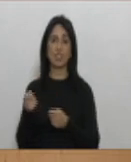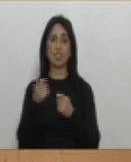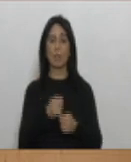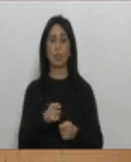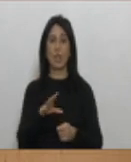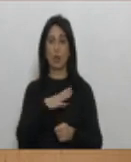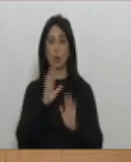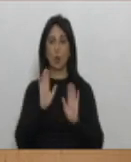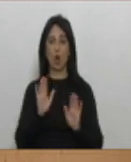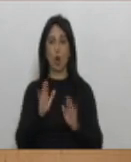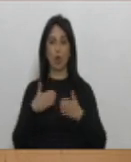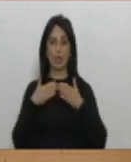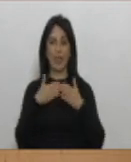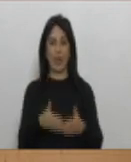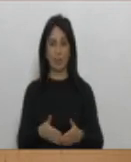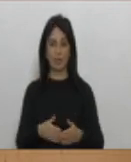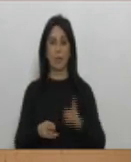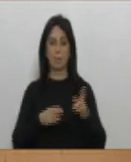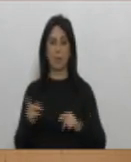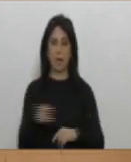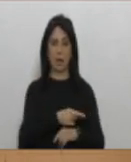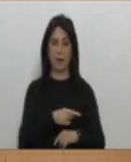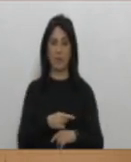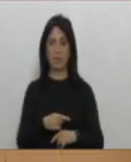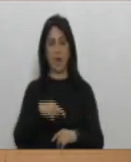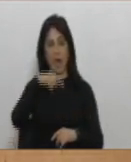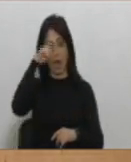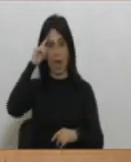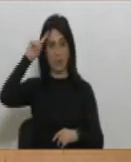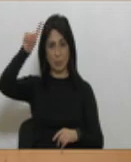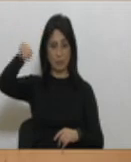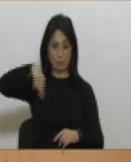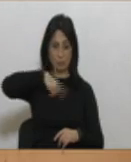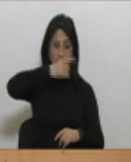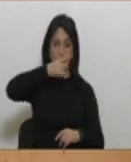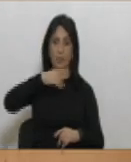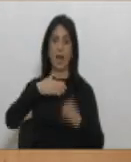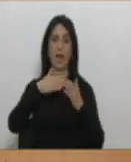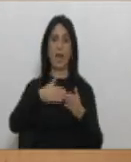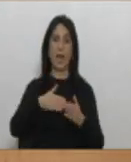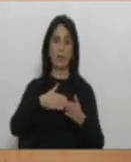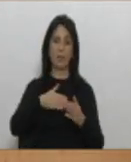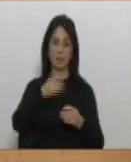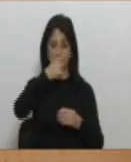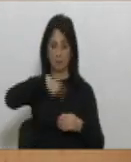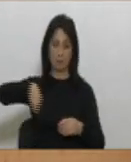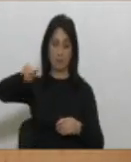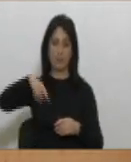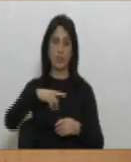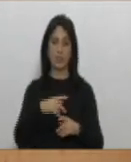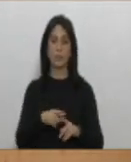იქნას მხოლოდ გემით და მატარებლით. Ანუ აზერბაიჯანის გავლით რუსეთიდან და გემით ასევე რუსეთიდან, ოროსისკიდან.